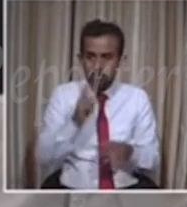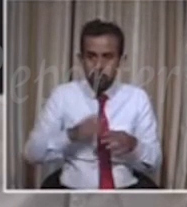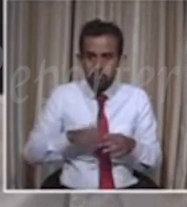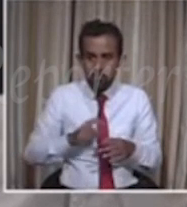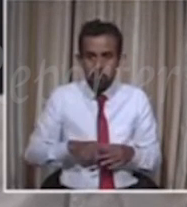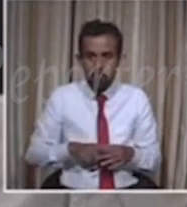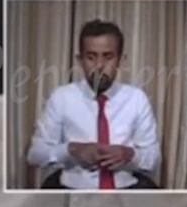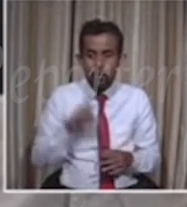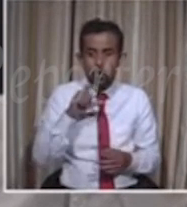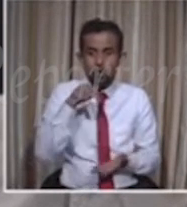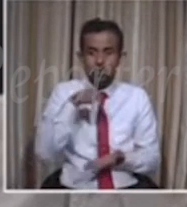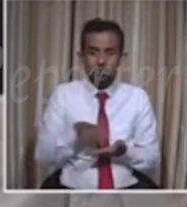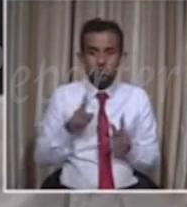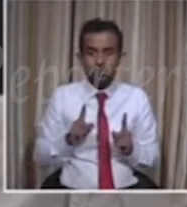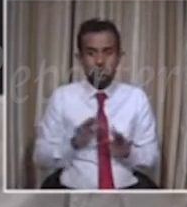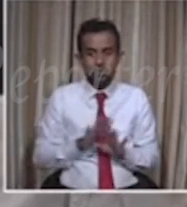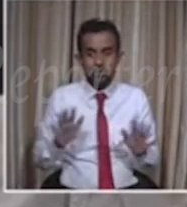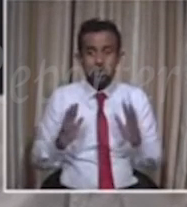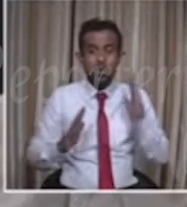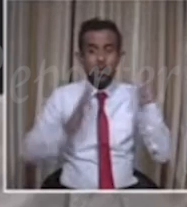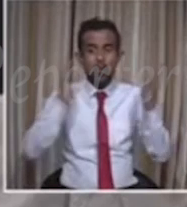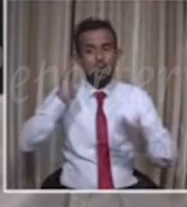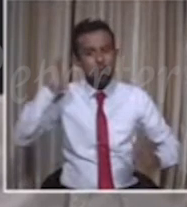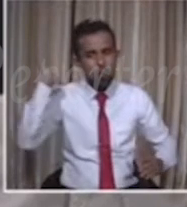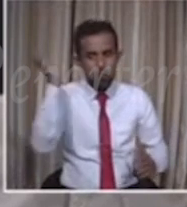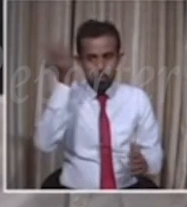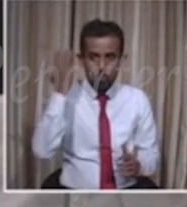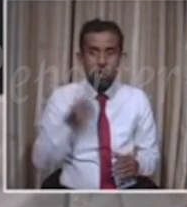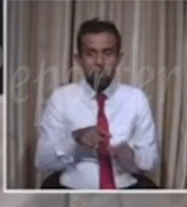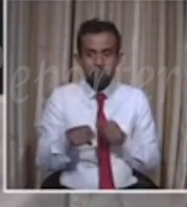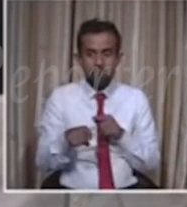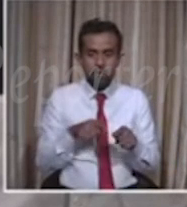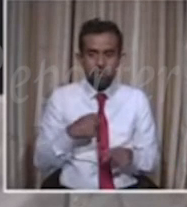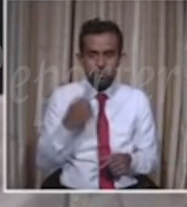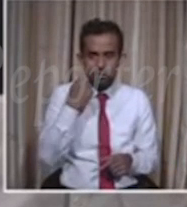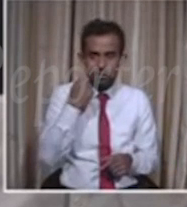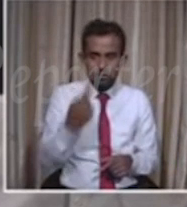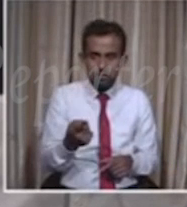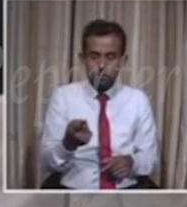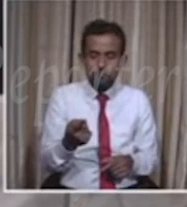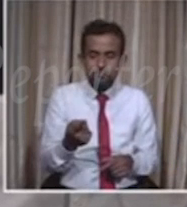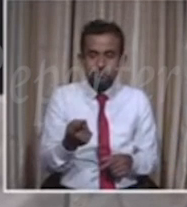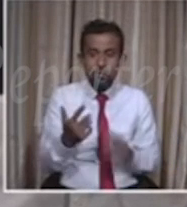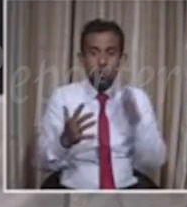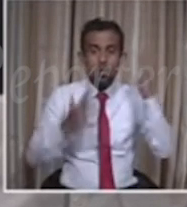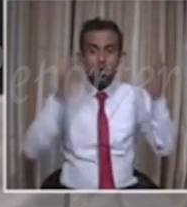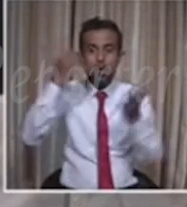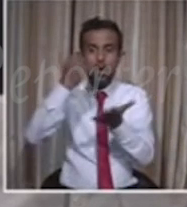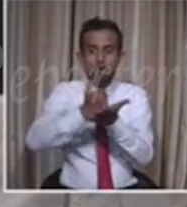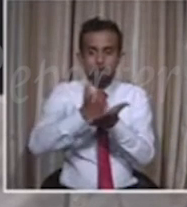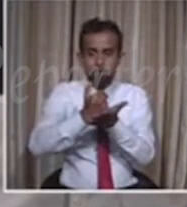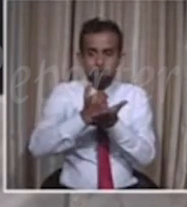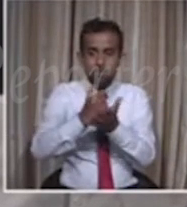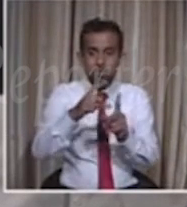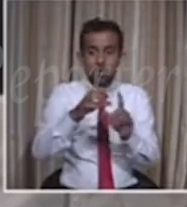මේ කොළඹට විතරක් නෙමෙයි ලෝක හැමතැනම සිදුවෙන්න යනවා මම දැක්කා ලෝක බැංකුව FAO කියලා